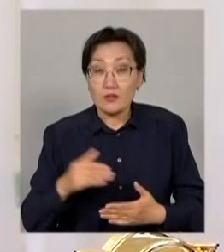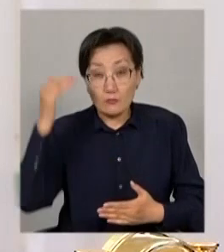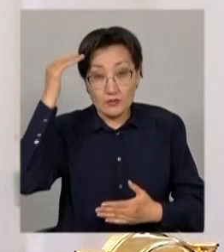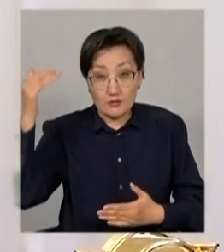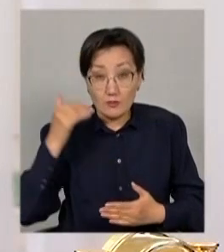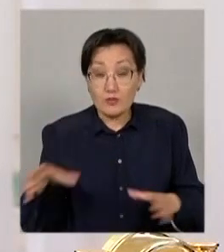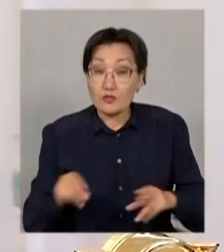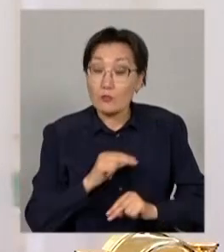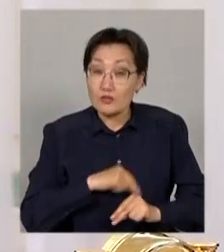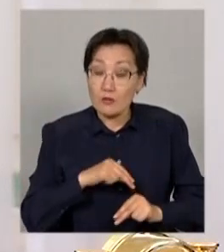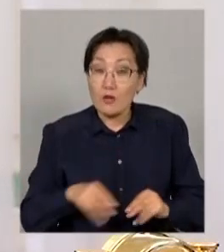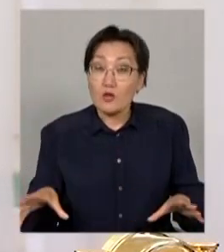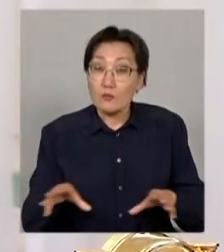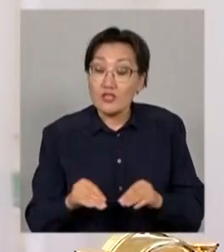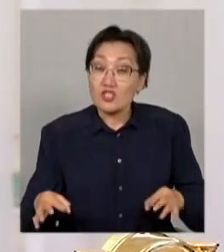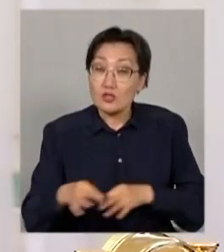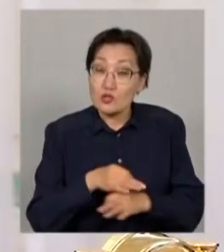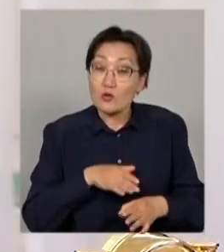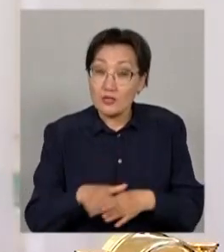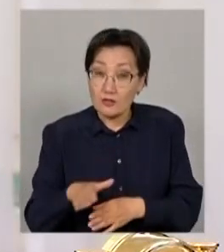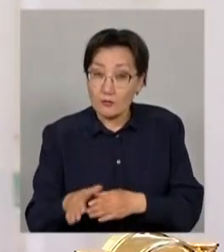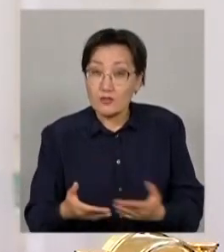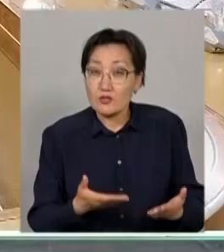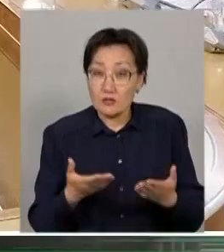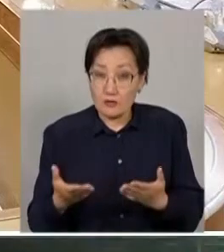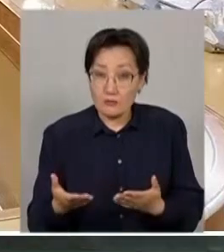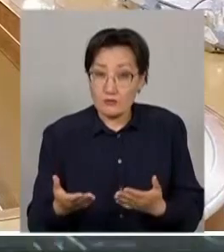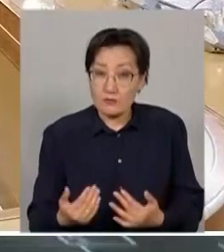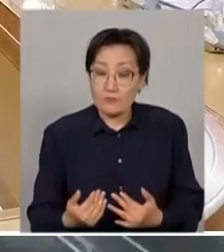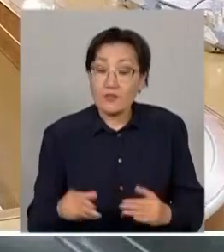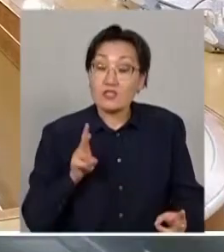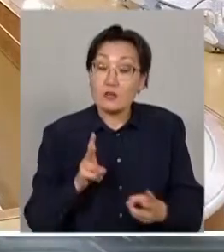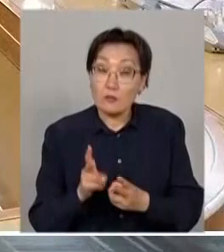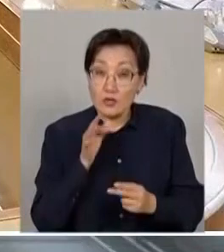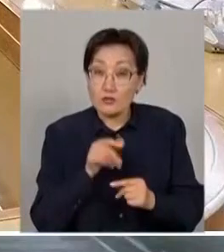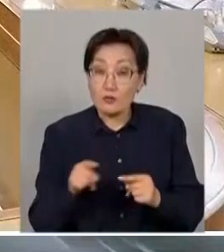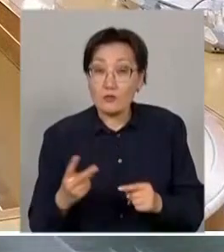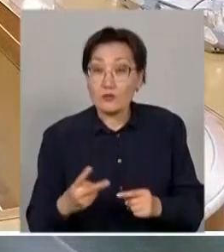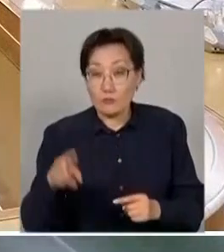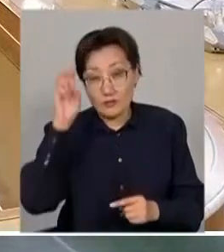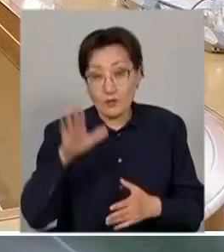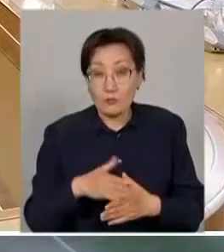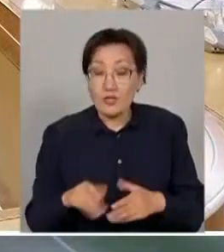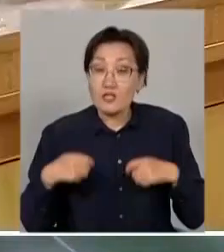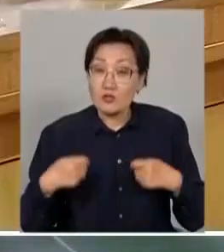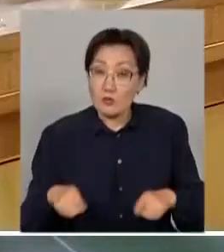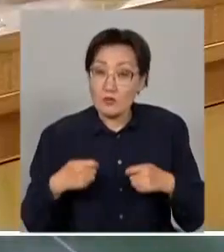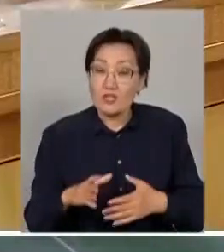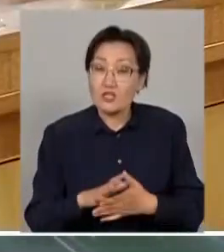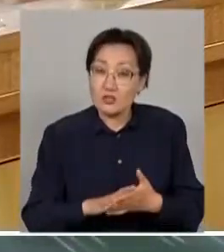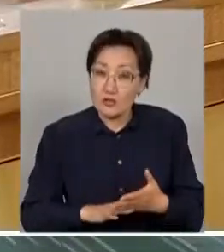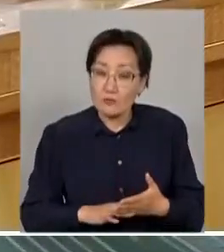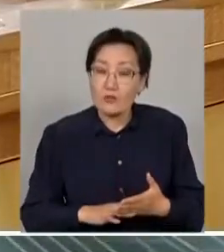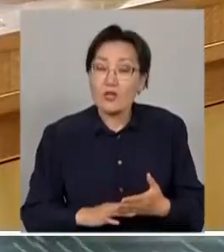тәжікстандық серіктестерімізді бірлескен жобаларды іске асыруға шақырамыз. Кездесу барысында екі ел арадағы сауданы одан әрі